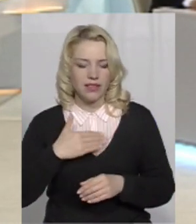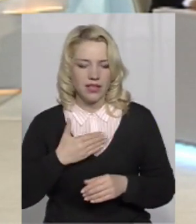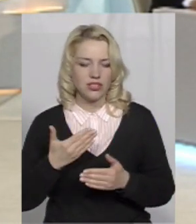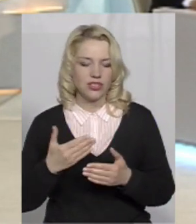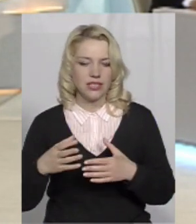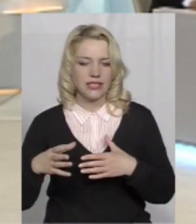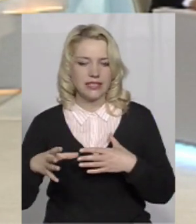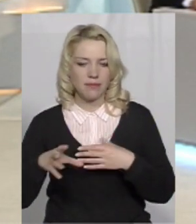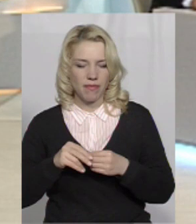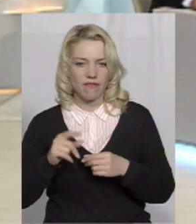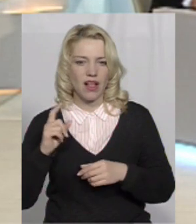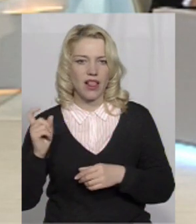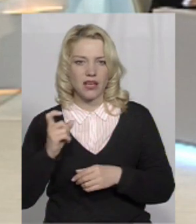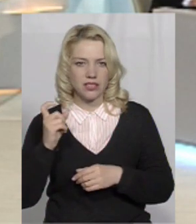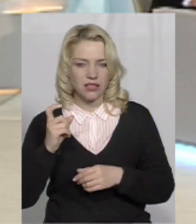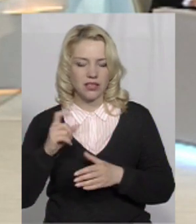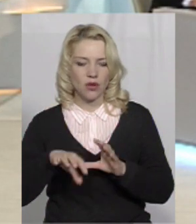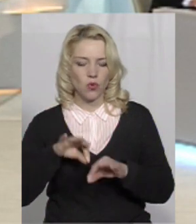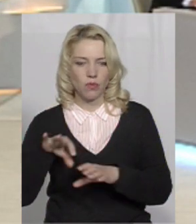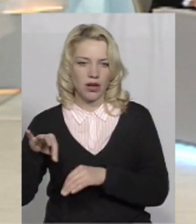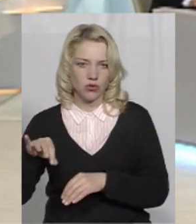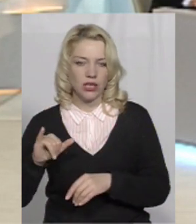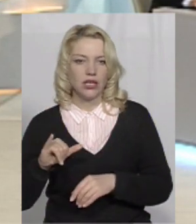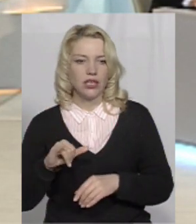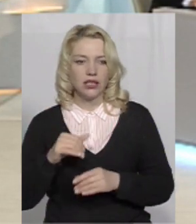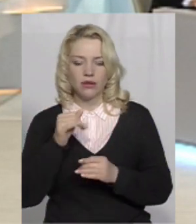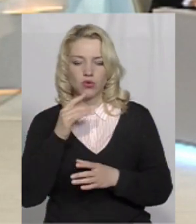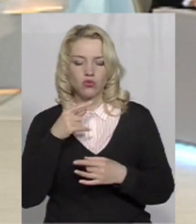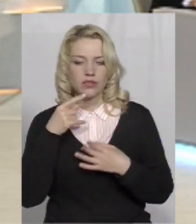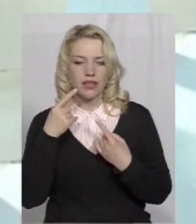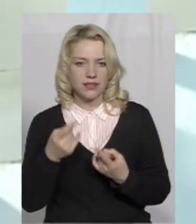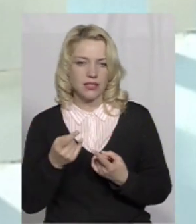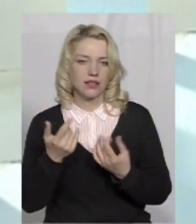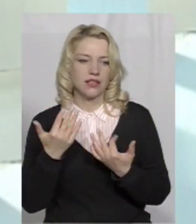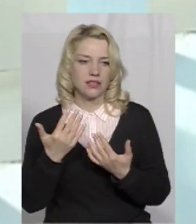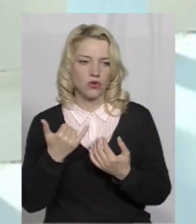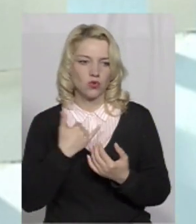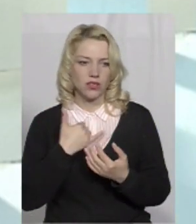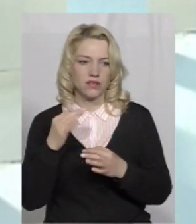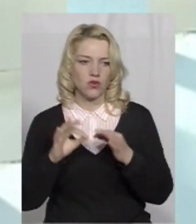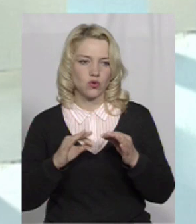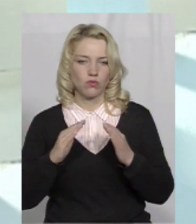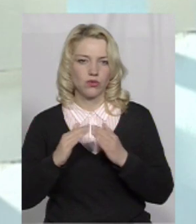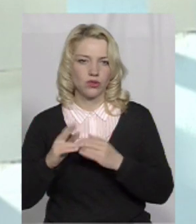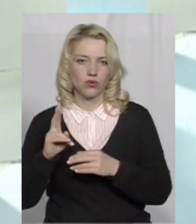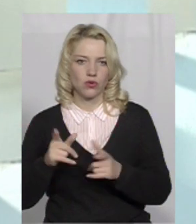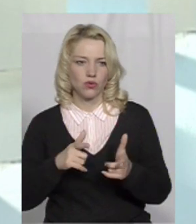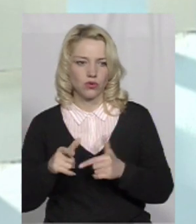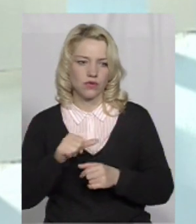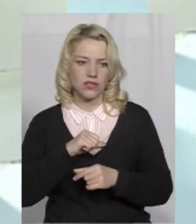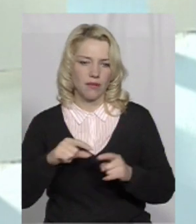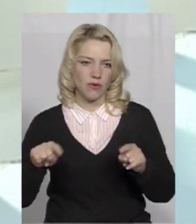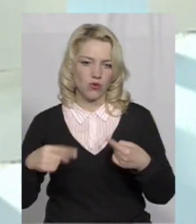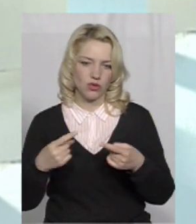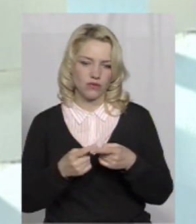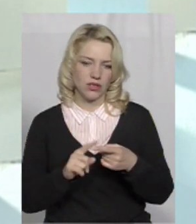співвласники сьогодні обирають. Не можу сказати, наскільки у нас сьогодні відсоток будинків, які готові самі